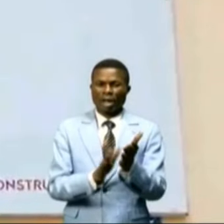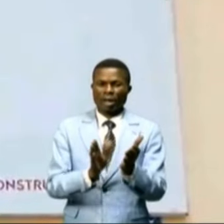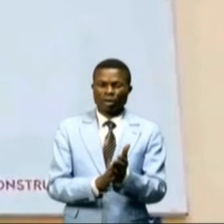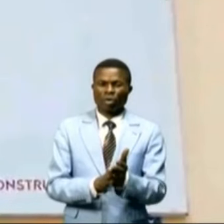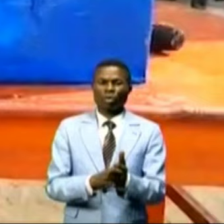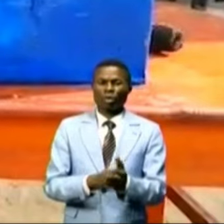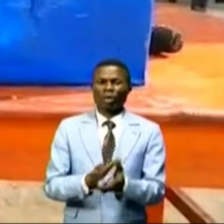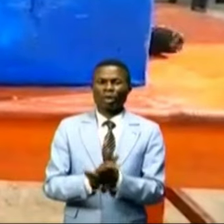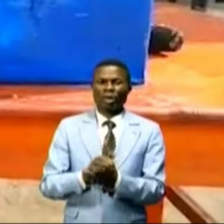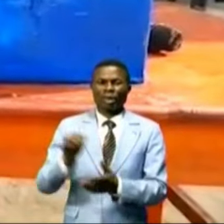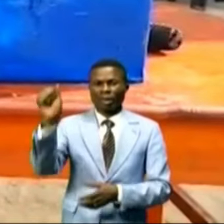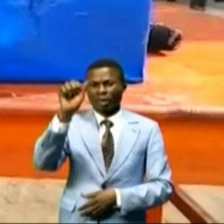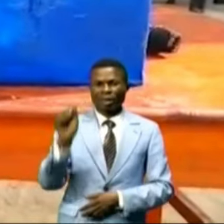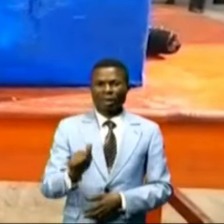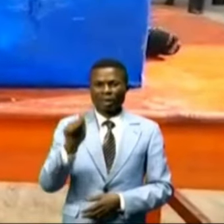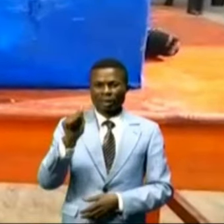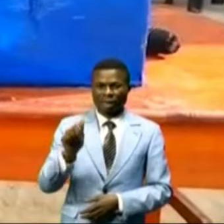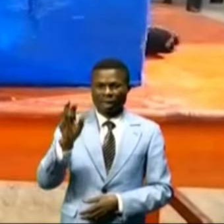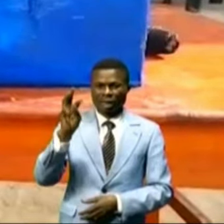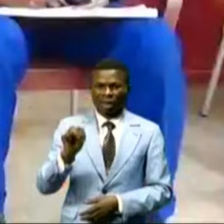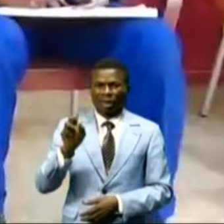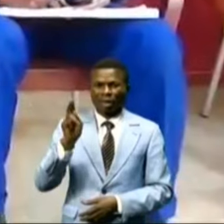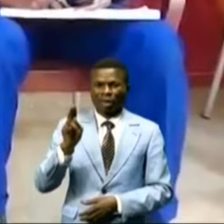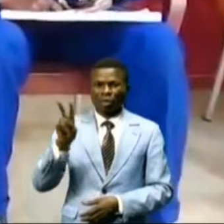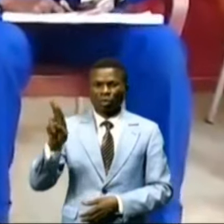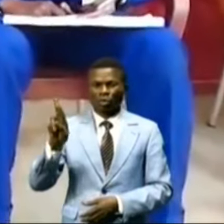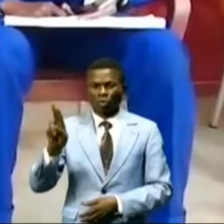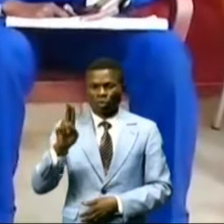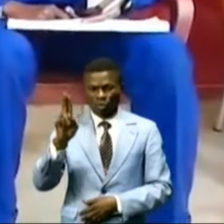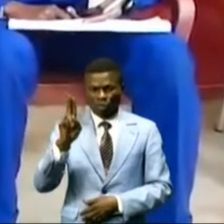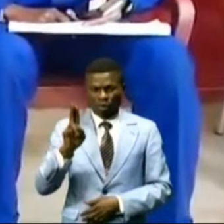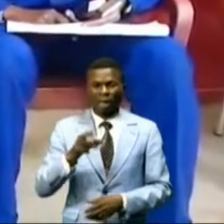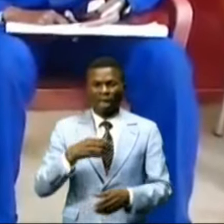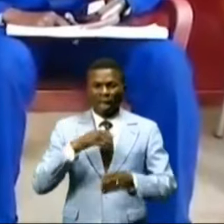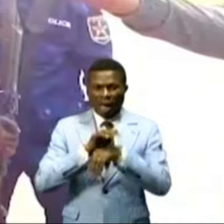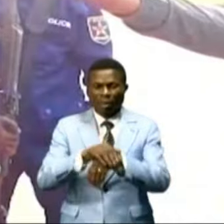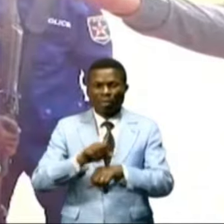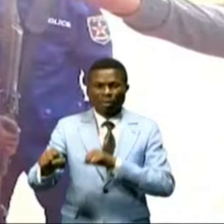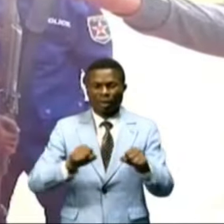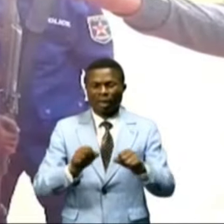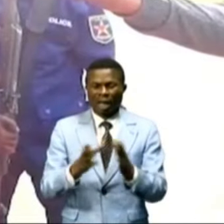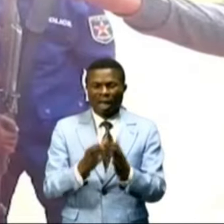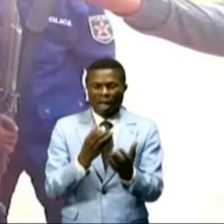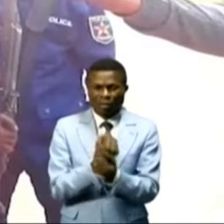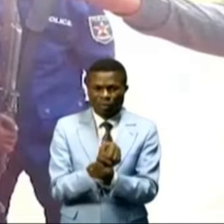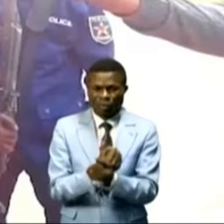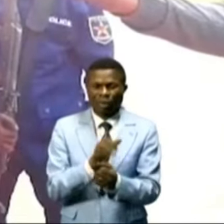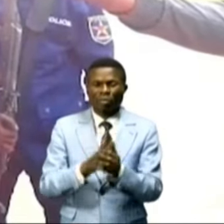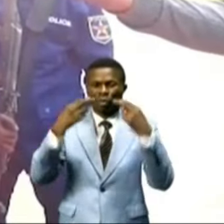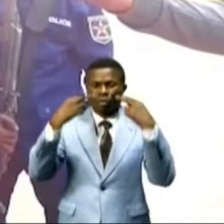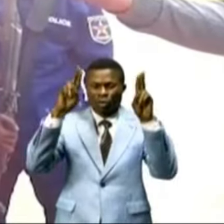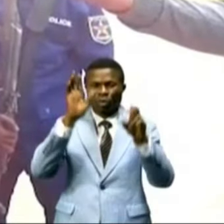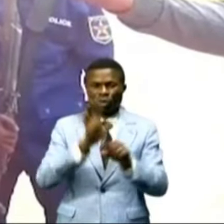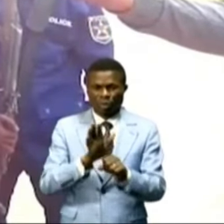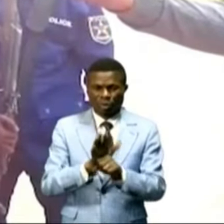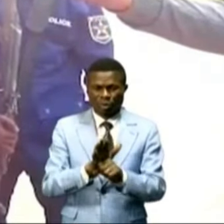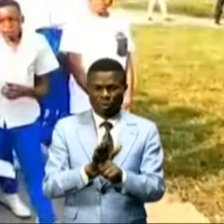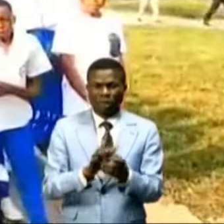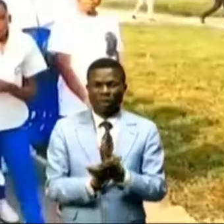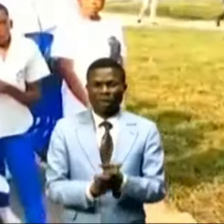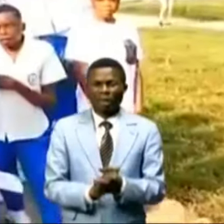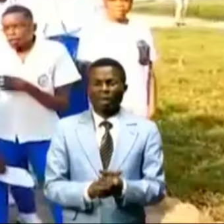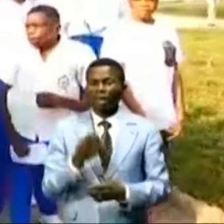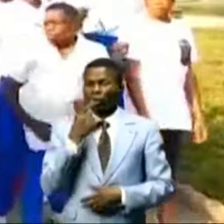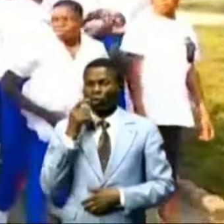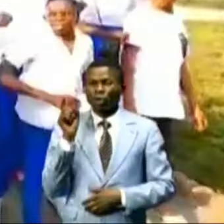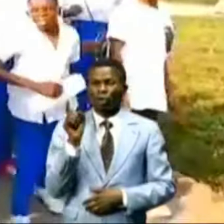éducationnelle Sancourt 1 le lundi 24 juin. Affronter ces épreuves avec plus de discipline pour plus de réussite, c'est les mots d'ordre de l'administrateur